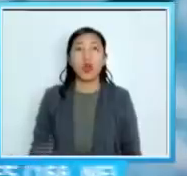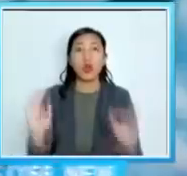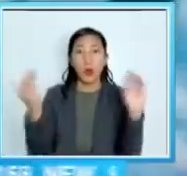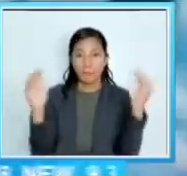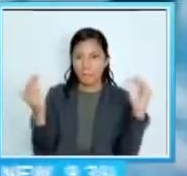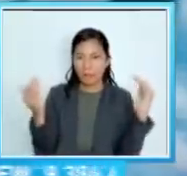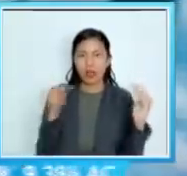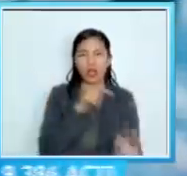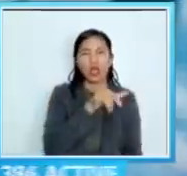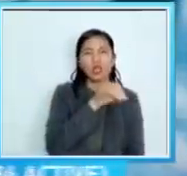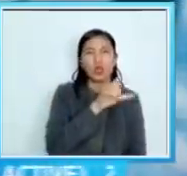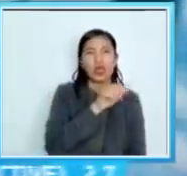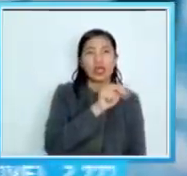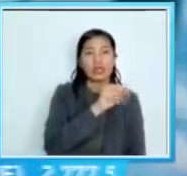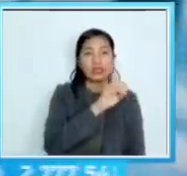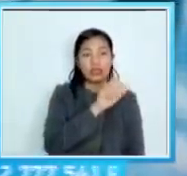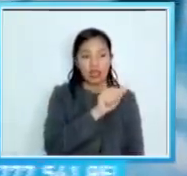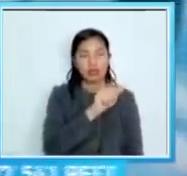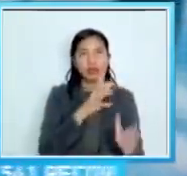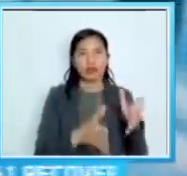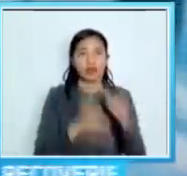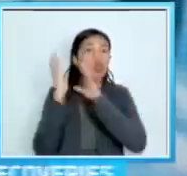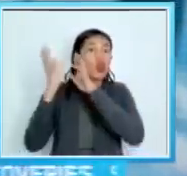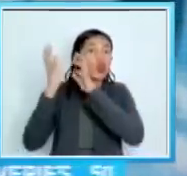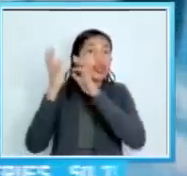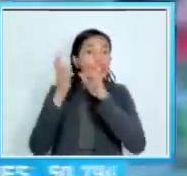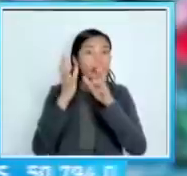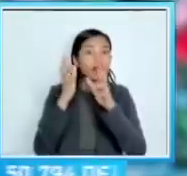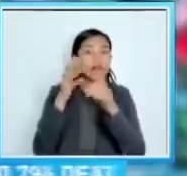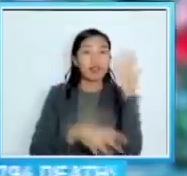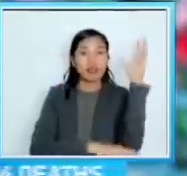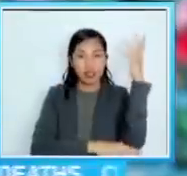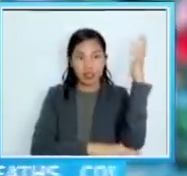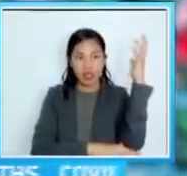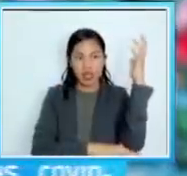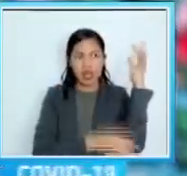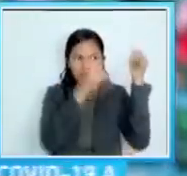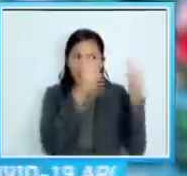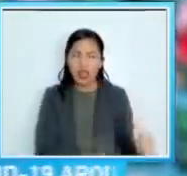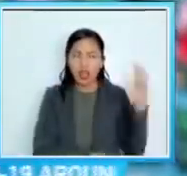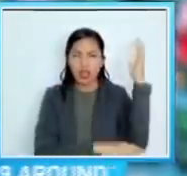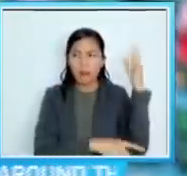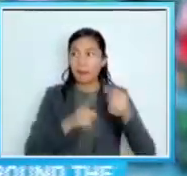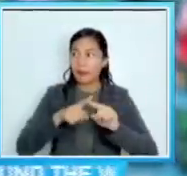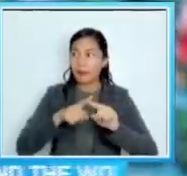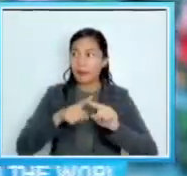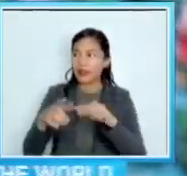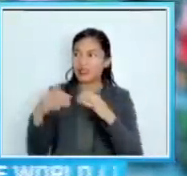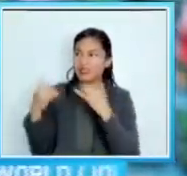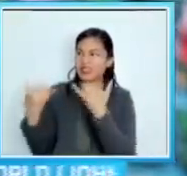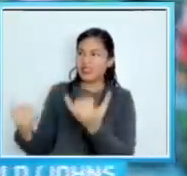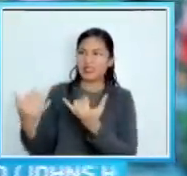nyug. Nababali lang yung nyug sa Yolanda. Pero dito, nakita mo, ang daming nyug na pati yung mga ugat ng nyug na